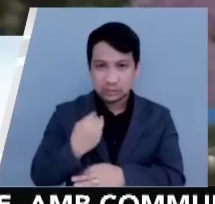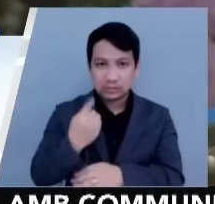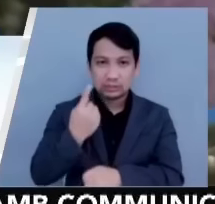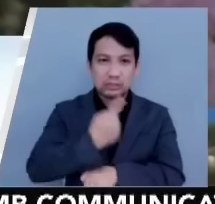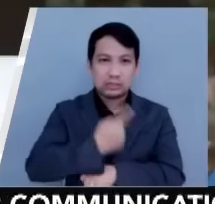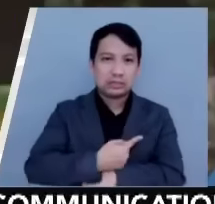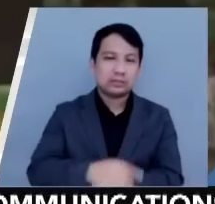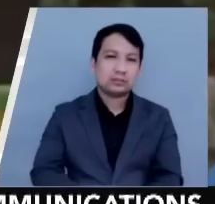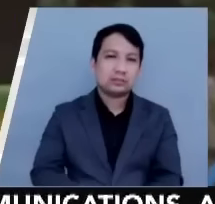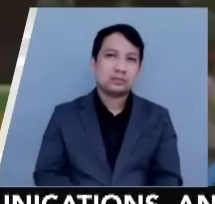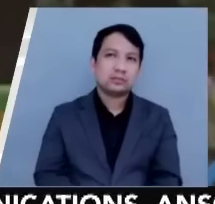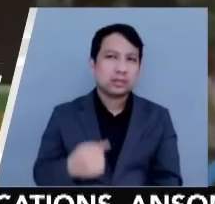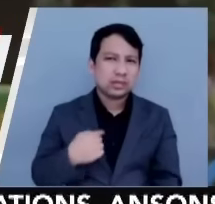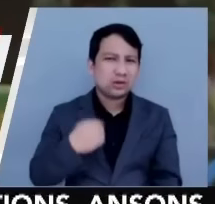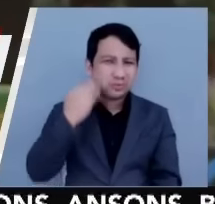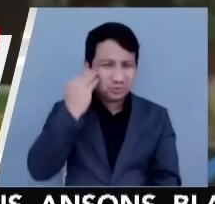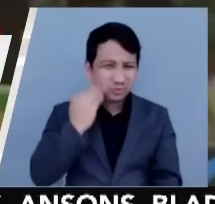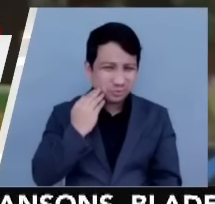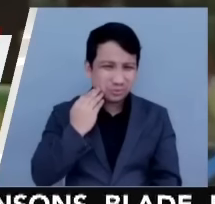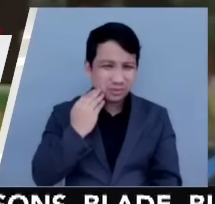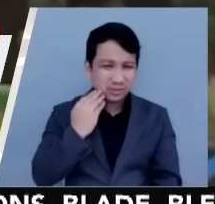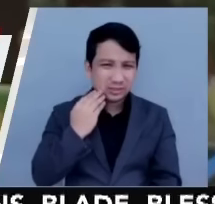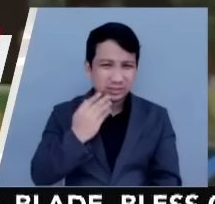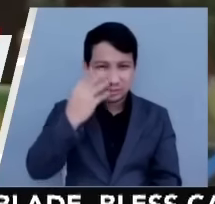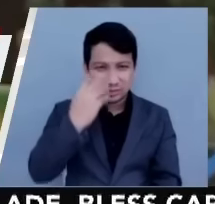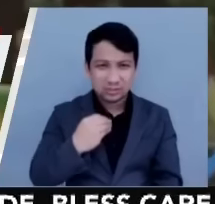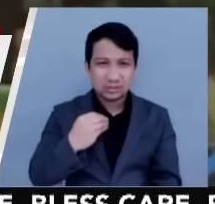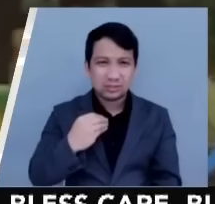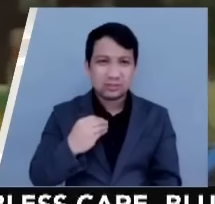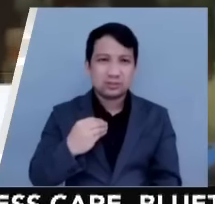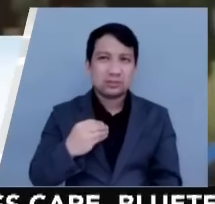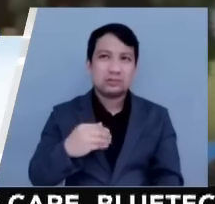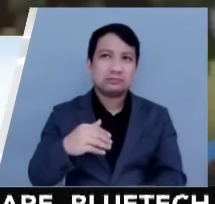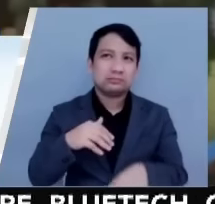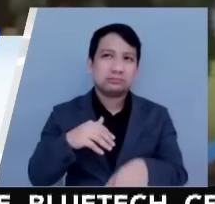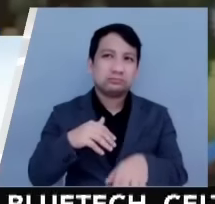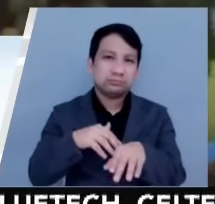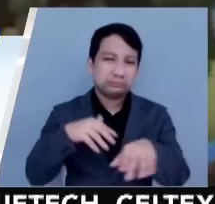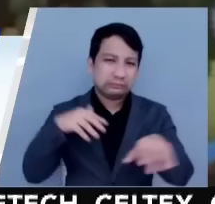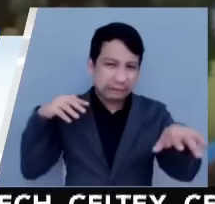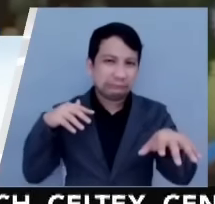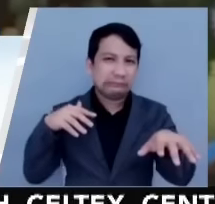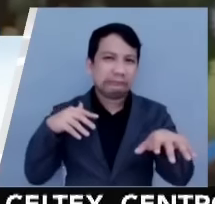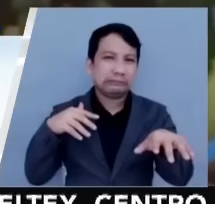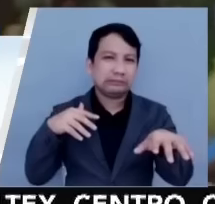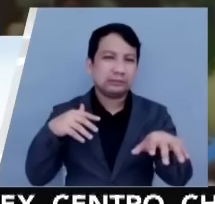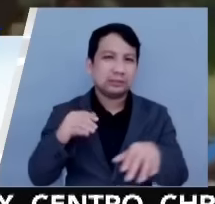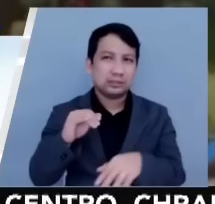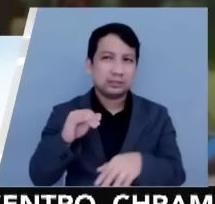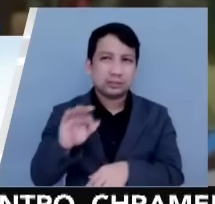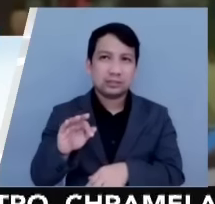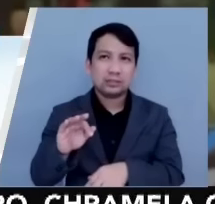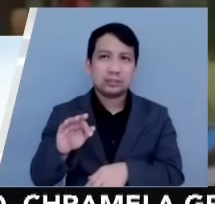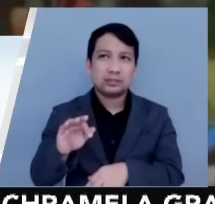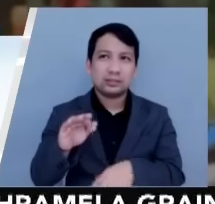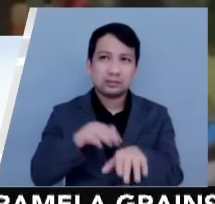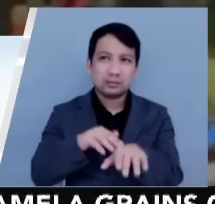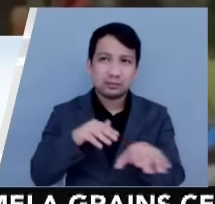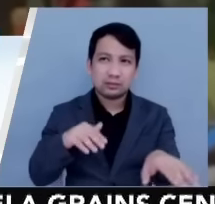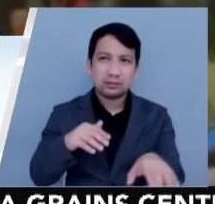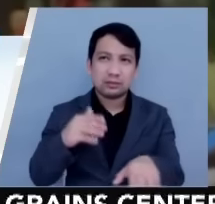kulang sa tulog. Sobrang traffic, sir. Ganun. Traffic. Kasi kung hindi naman traffic, talagang mabilis